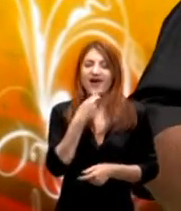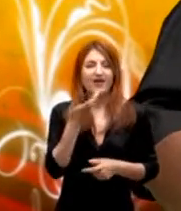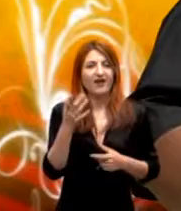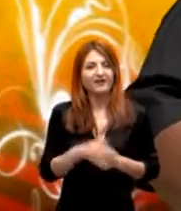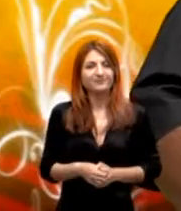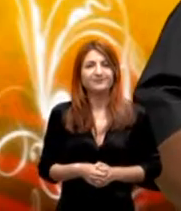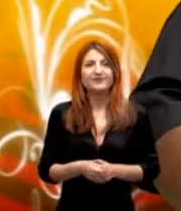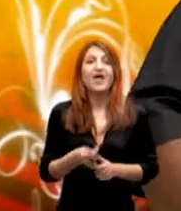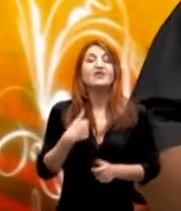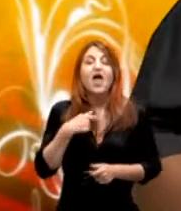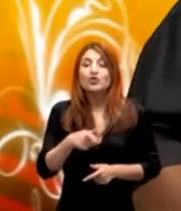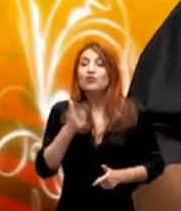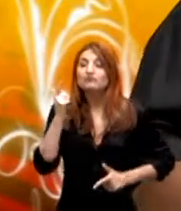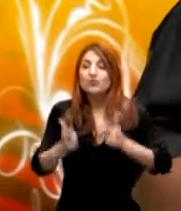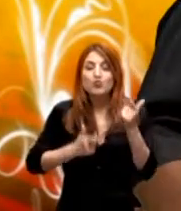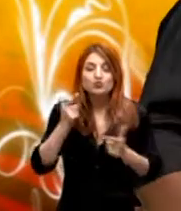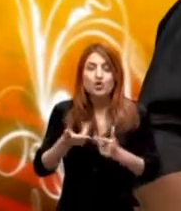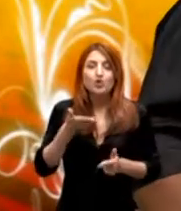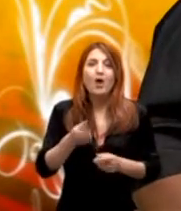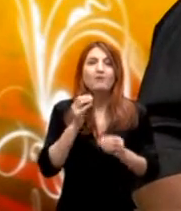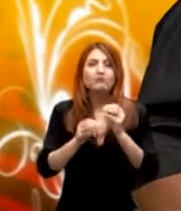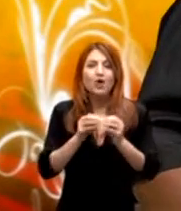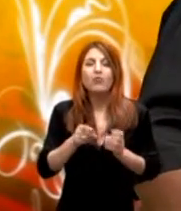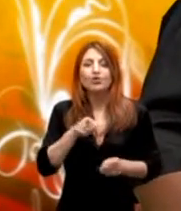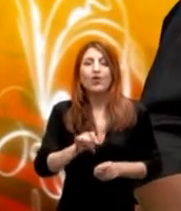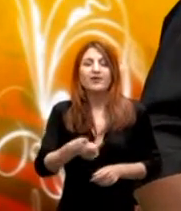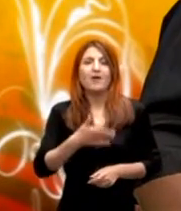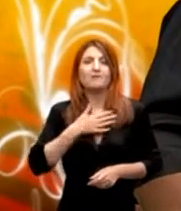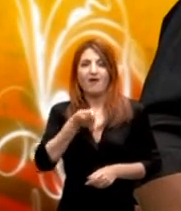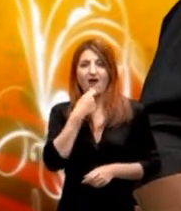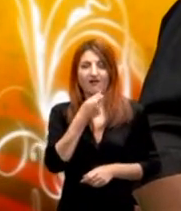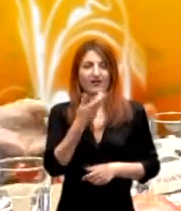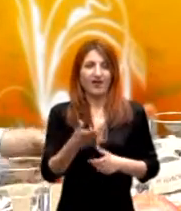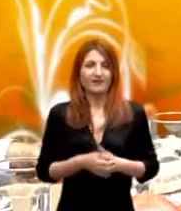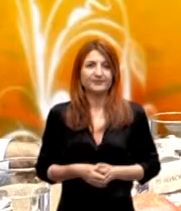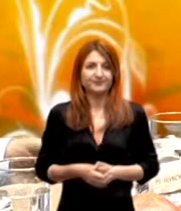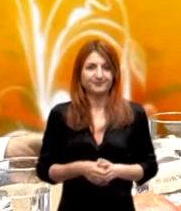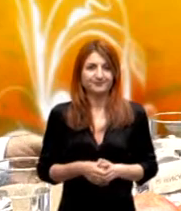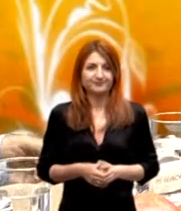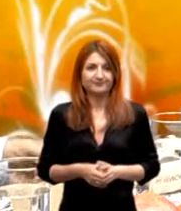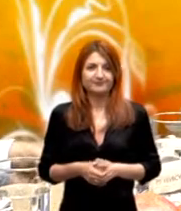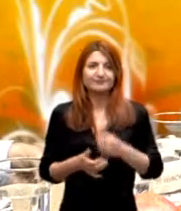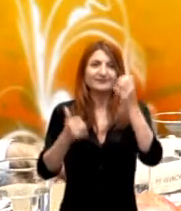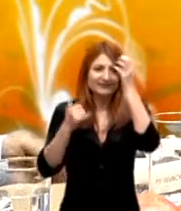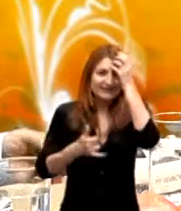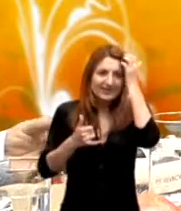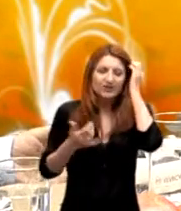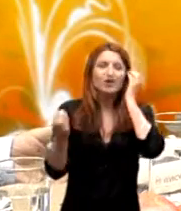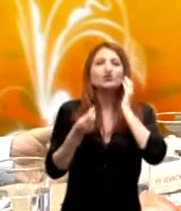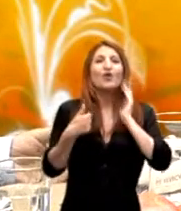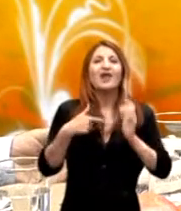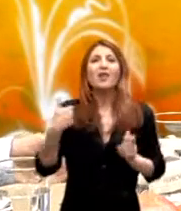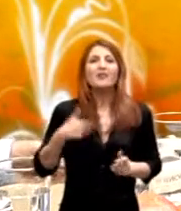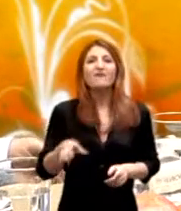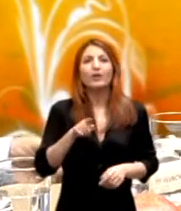taj užitak u hrani užitak je nadvladao sve. Apsolutno. I sada, ono što ja ne volim reći, ljudi ne